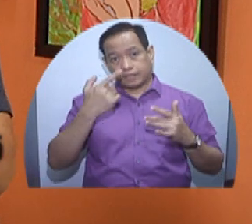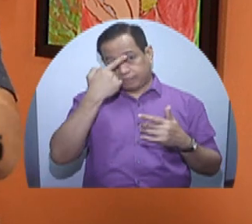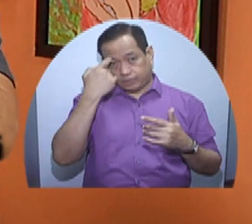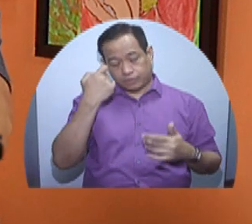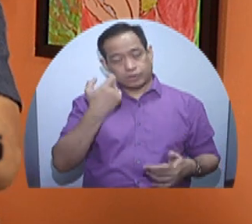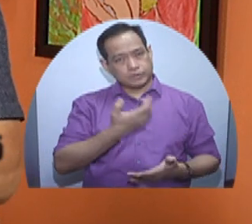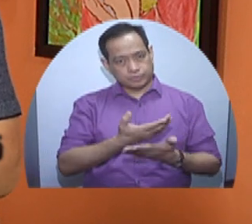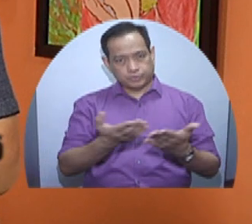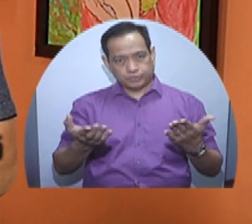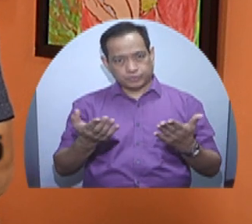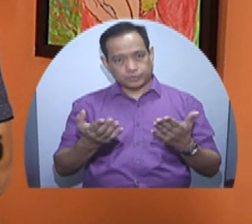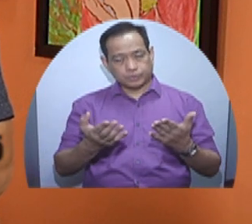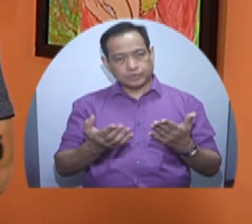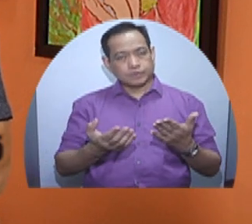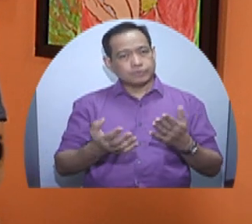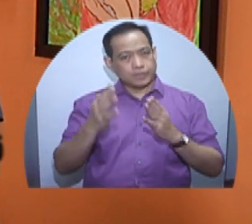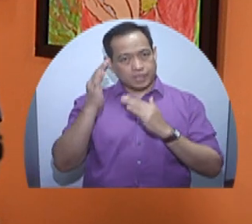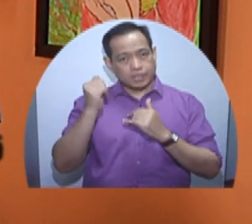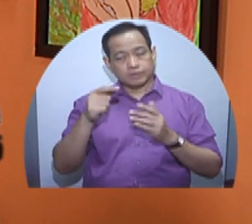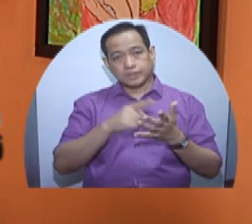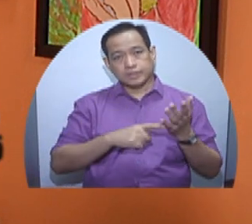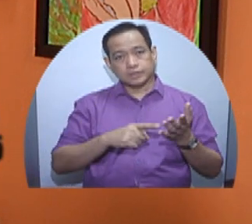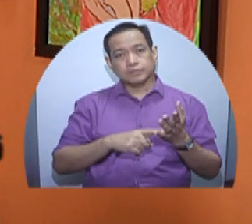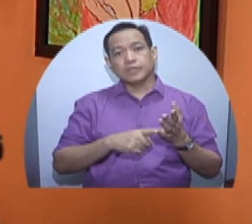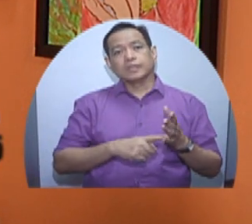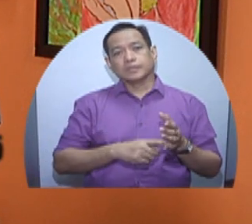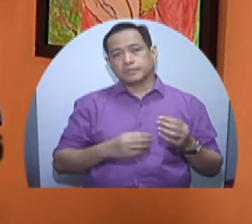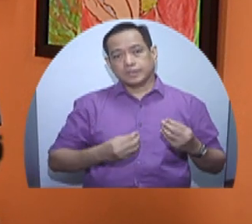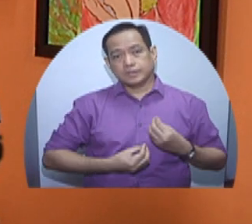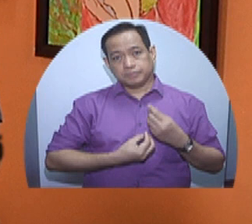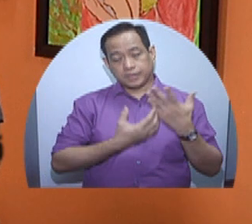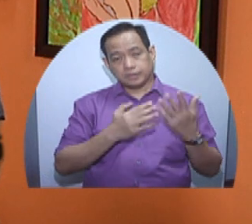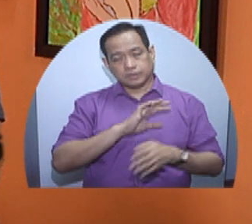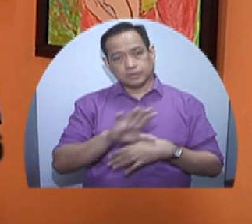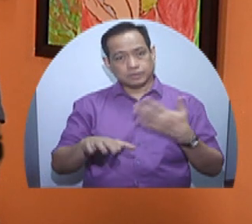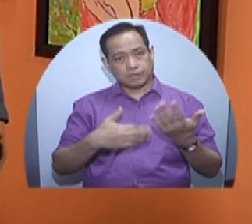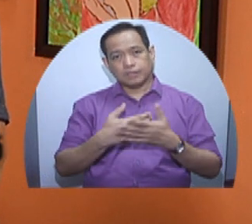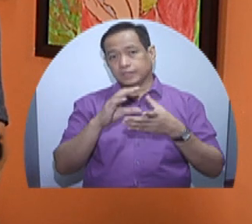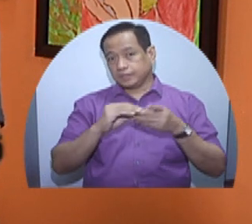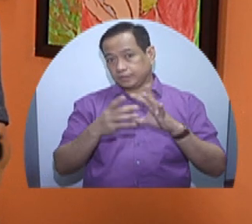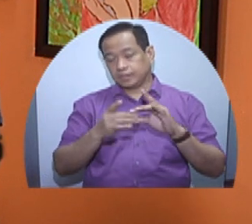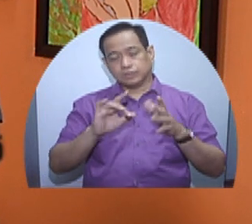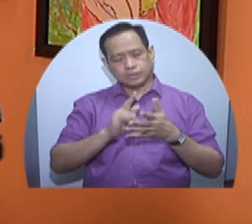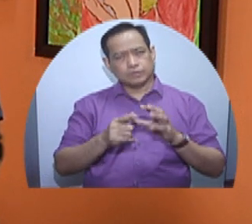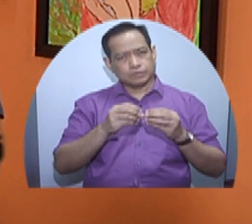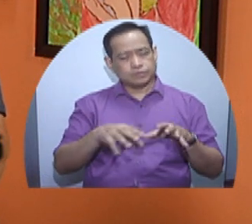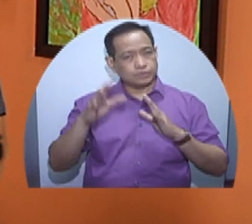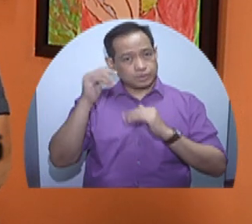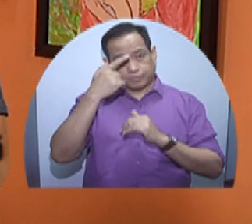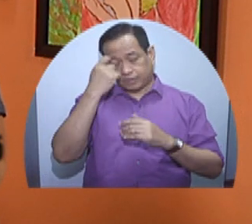buhay dahil po sa inyo. Naway magsilbing inspirasyon ng kanyang kwento, lalo na sa mga nawawala ng